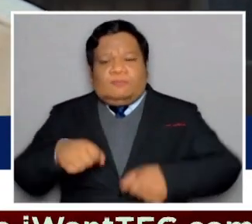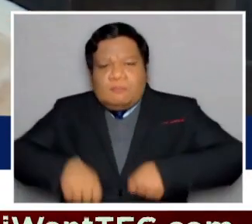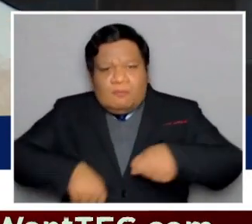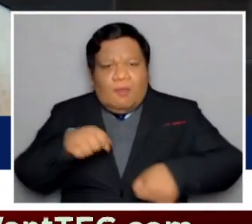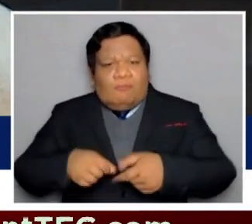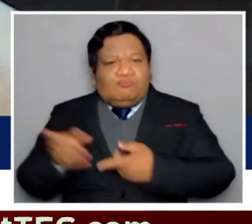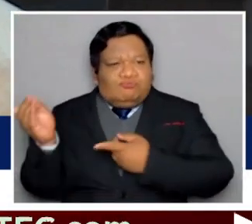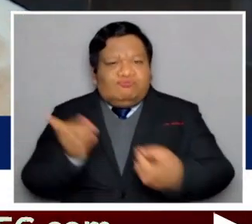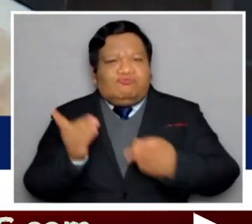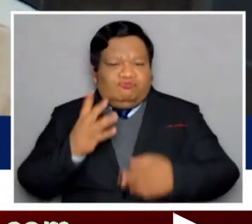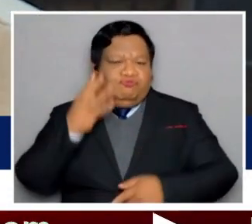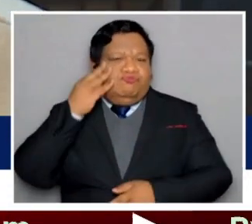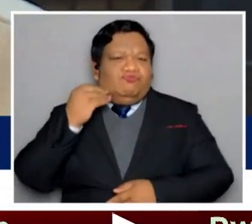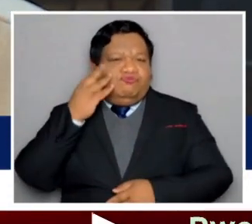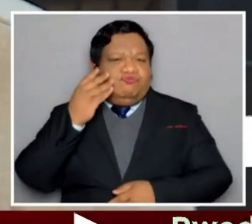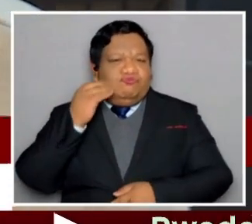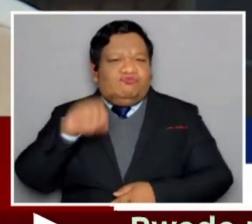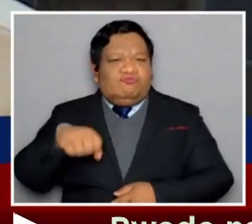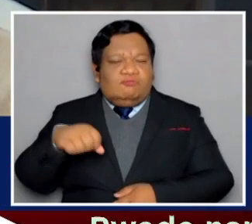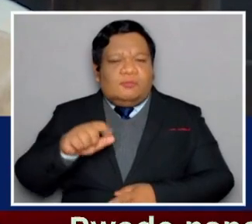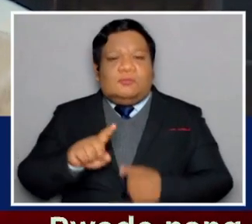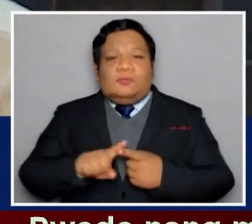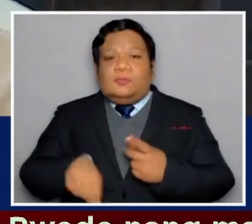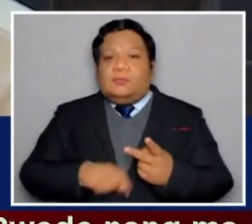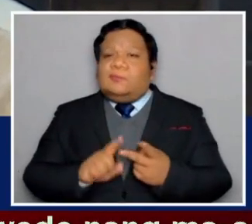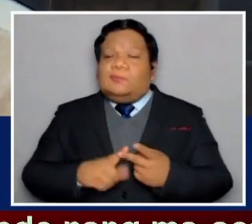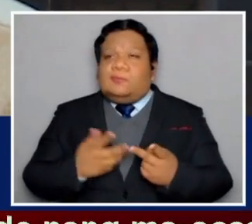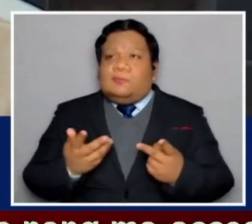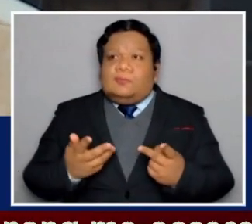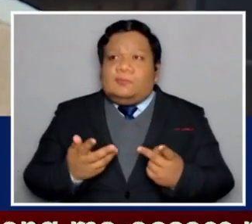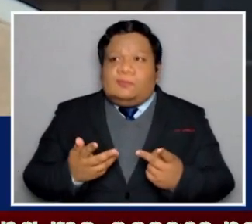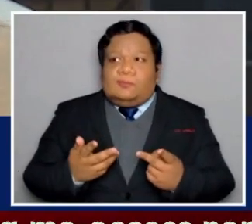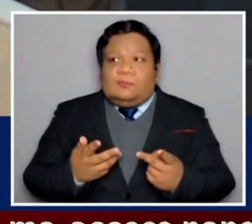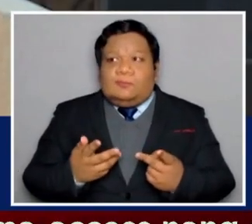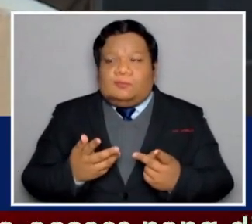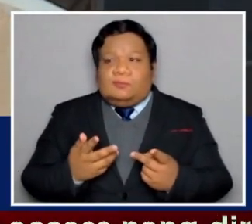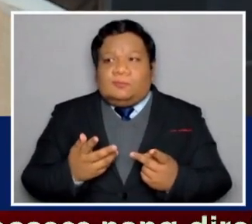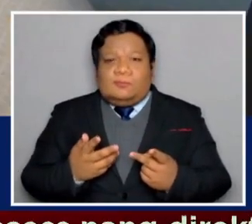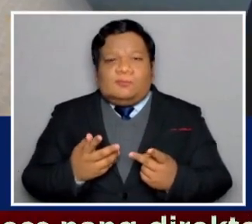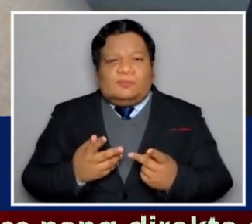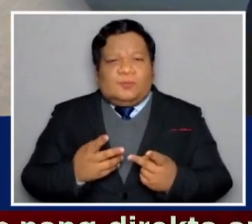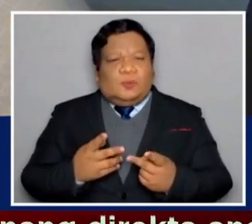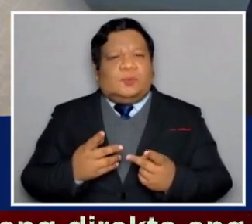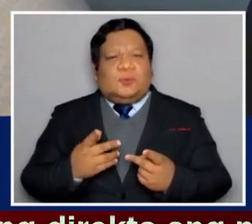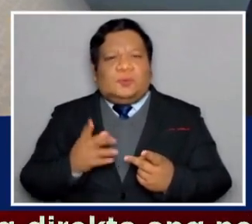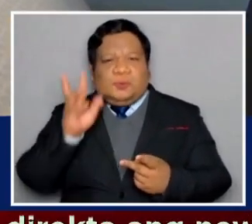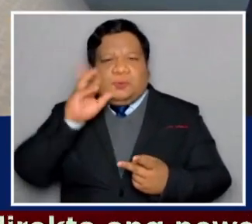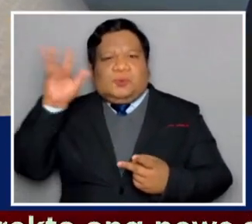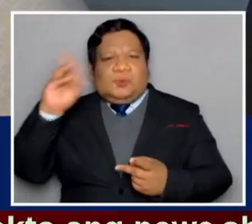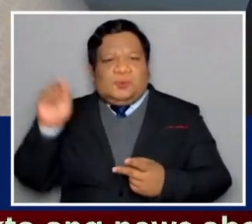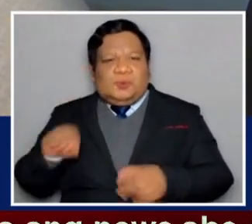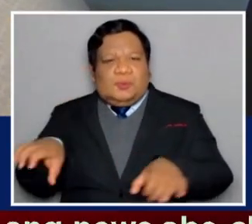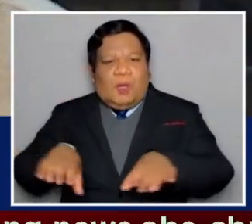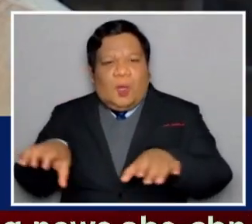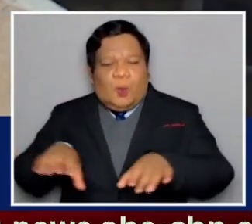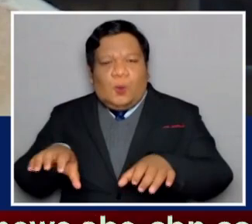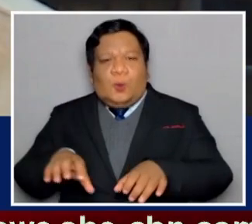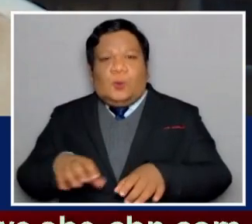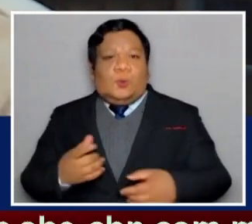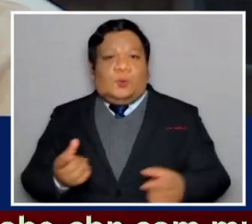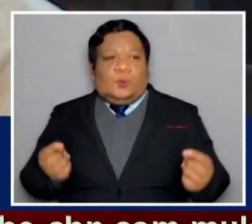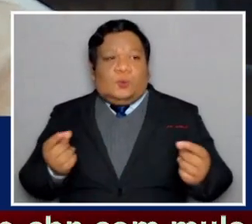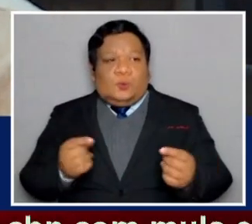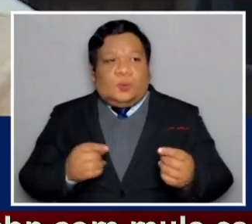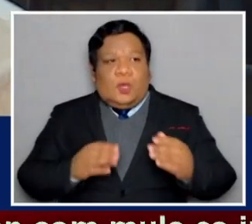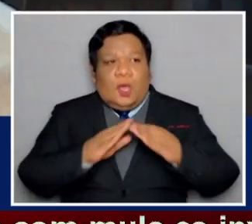and ayun ma'am, mga odd jobs. Oo. Na tagalinis ng bahay, aasa